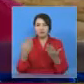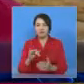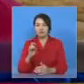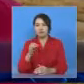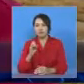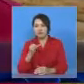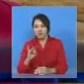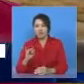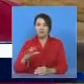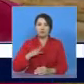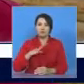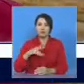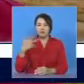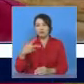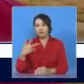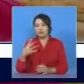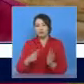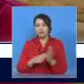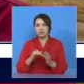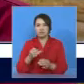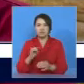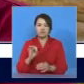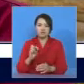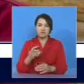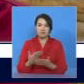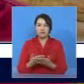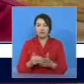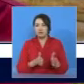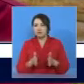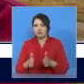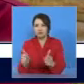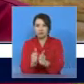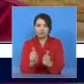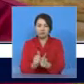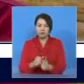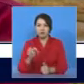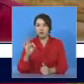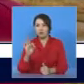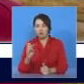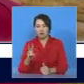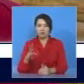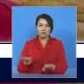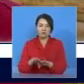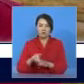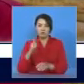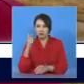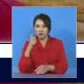жаққа барамыз, 39-шы разъезд. Сосын мына жолдың бағытымен оң жақты оған да